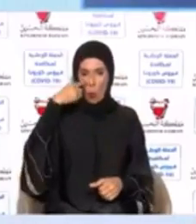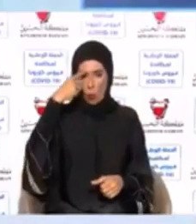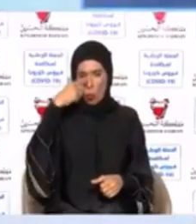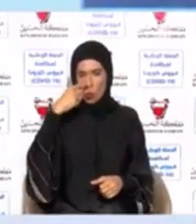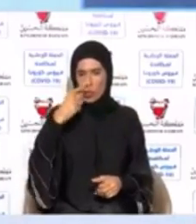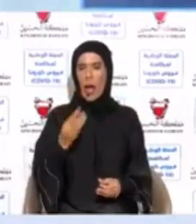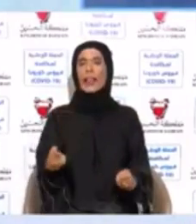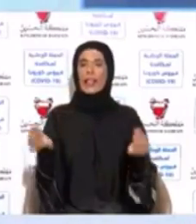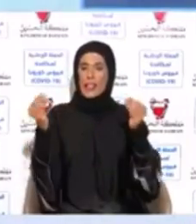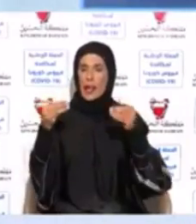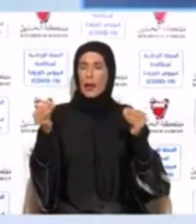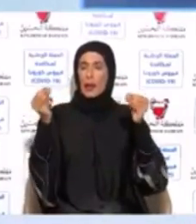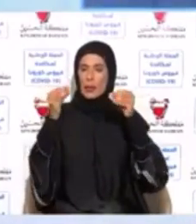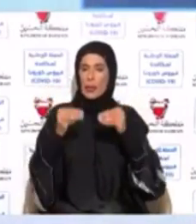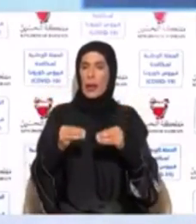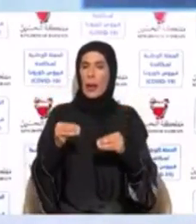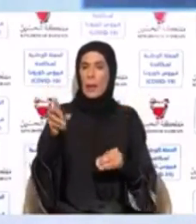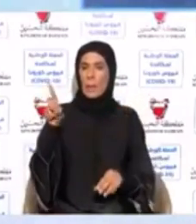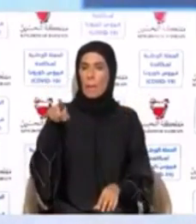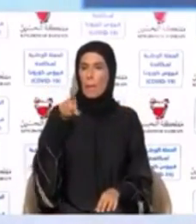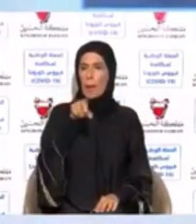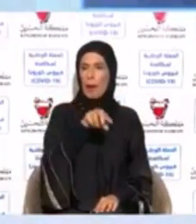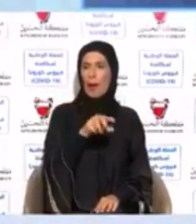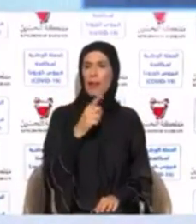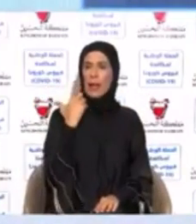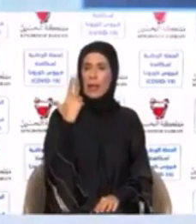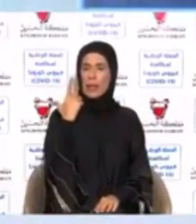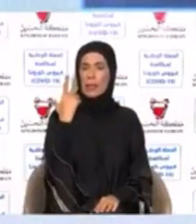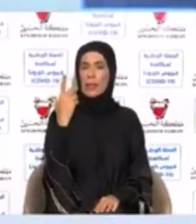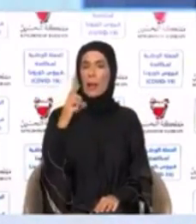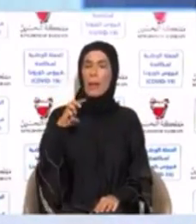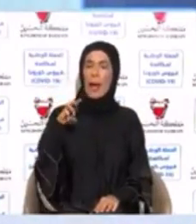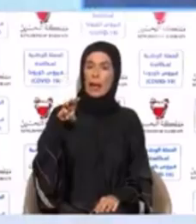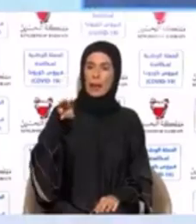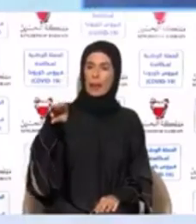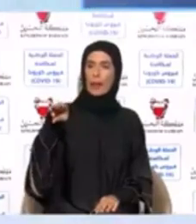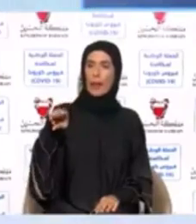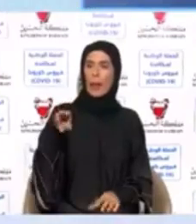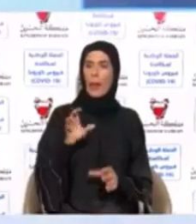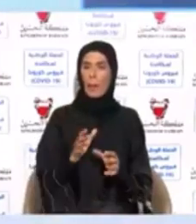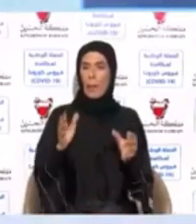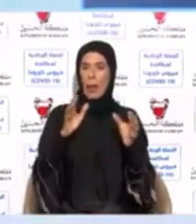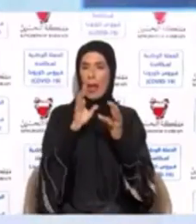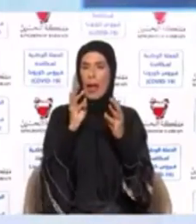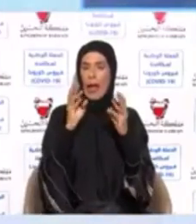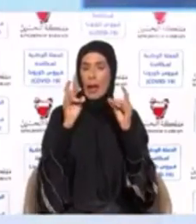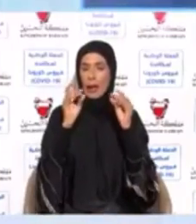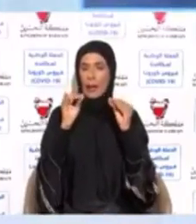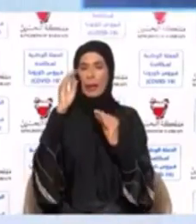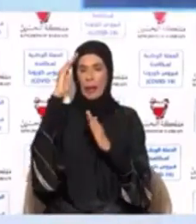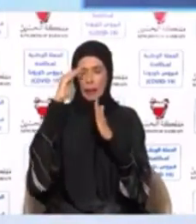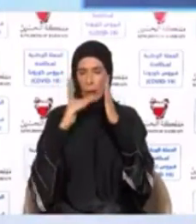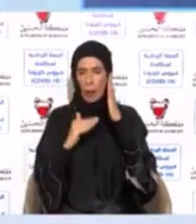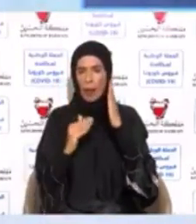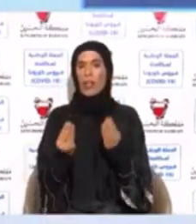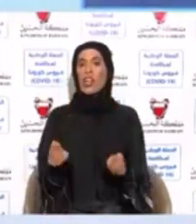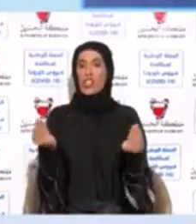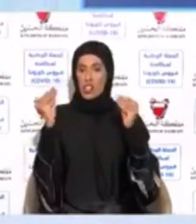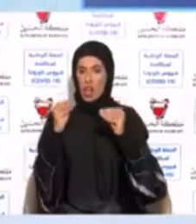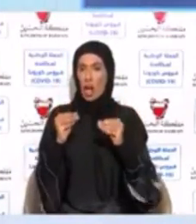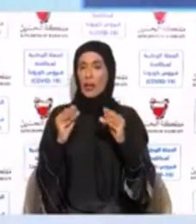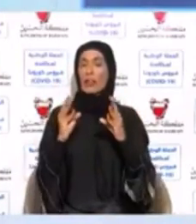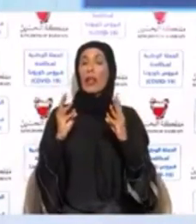عدد الفحوصات. يمكن لاحظتونا في أيام كان عدد الفحوصات 7,000، لأن في هذه المجموعات كان العدد قليل. مع زيادة عدد